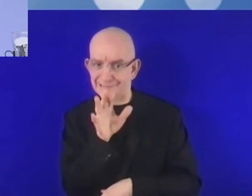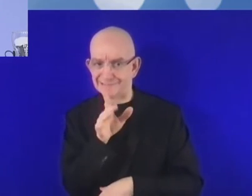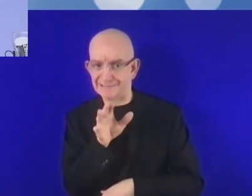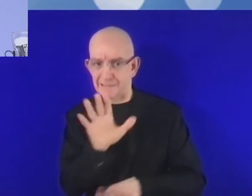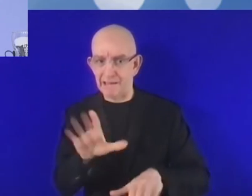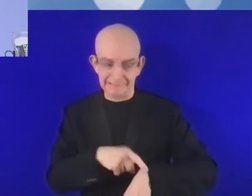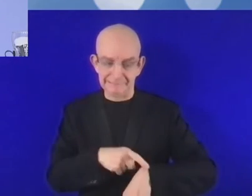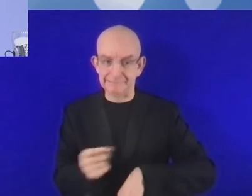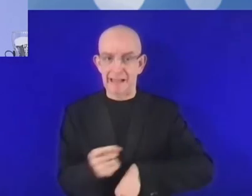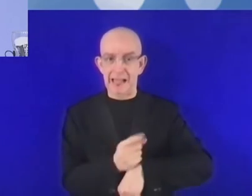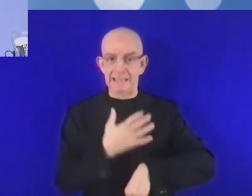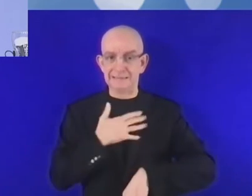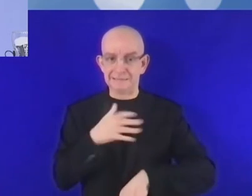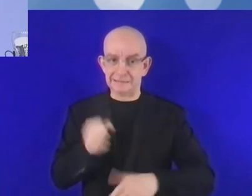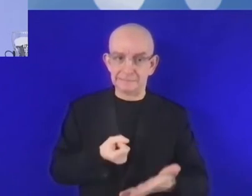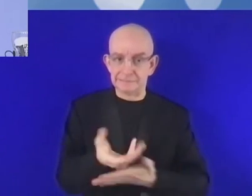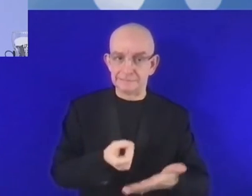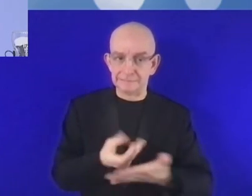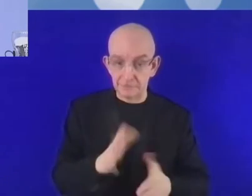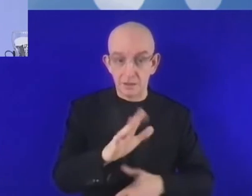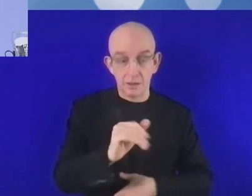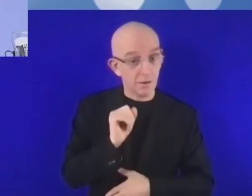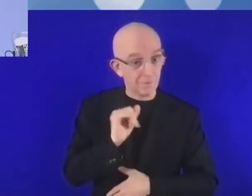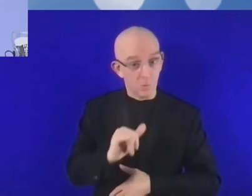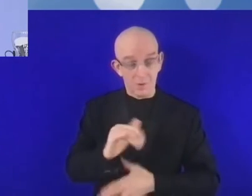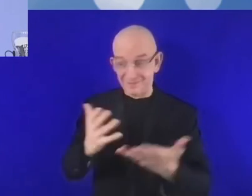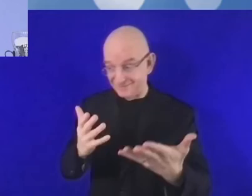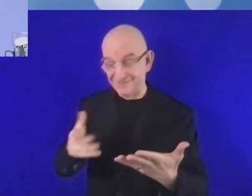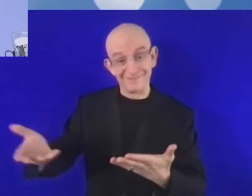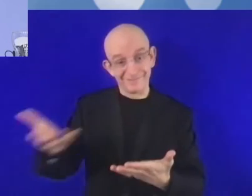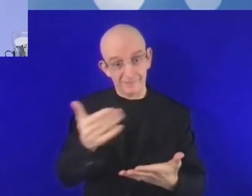Несомненно, в некоторых странах доступ к